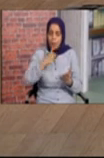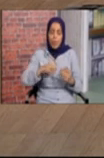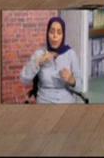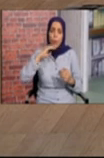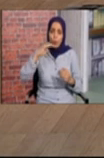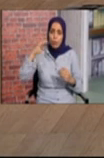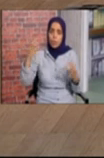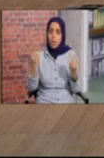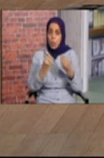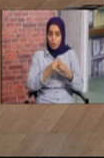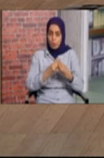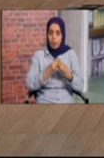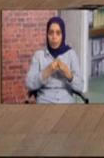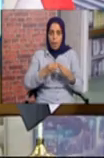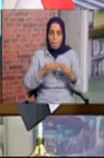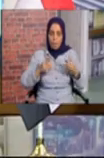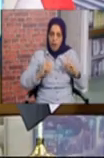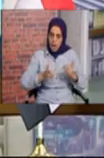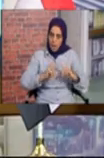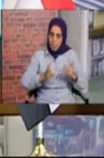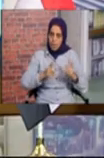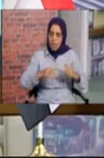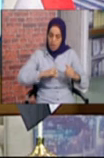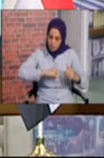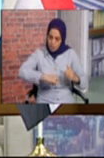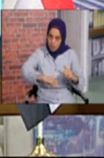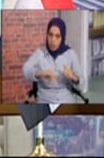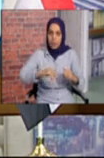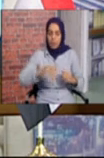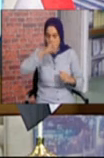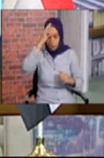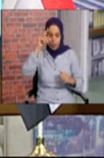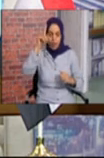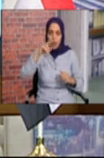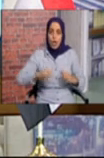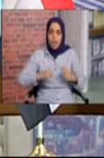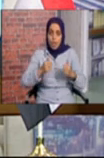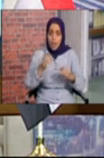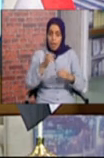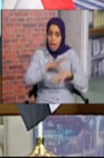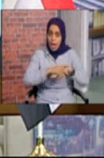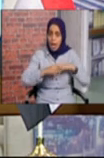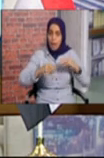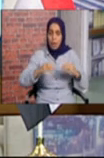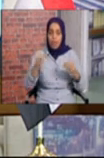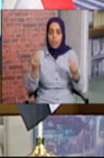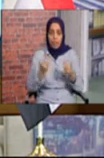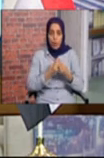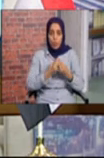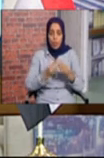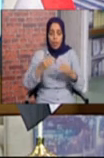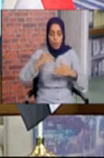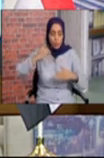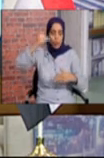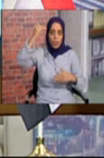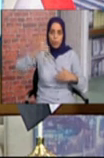الرئيس المشاركة الرباعية اللي هي مستدامة إن شاء الله. صحيح. للعمل التعاون المستقبلي